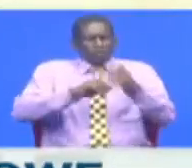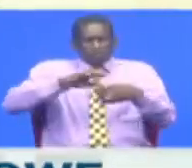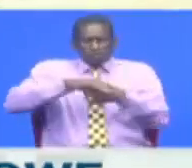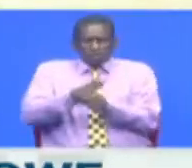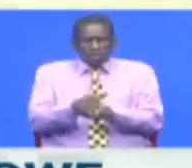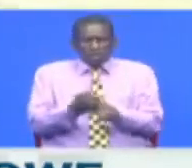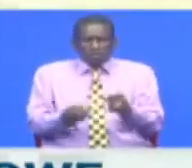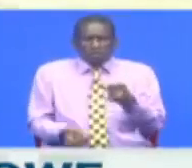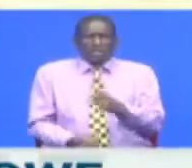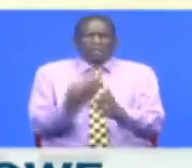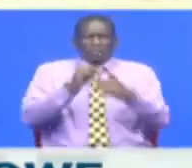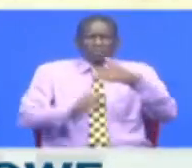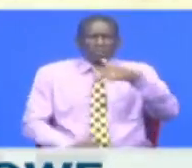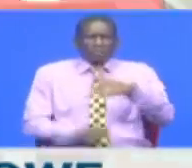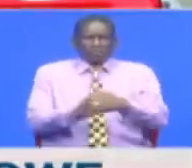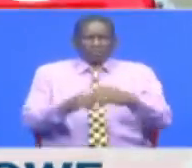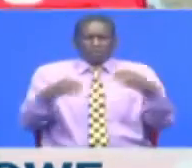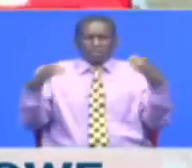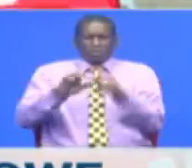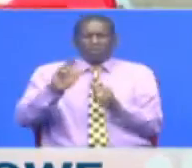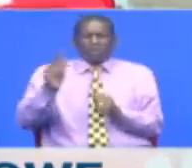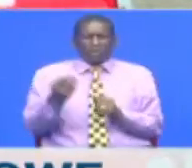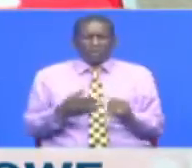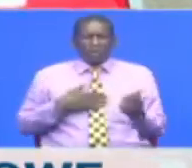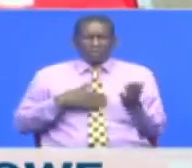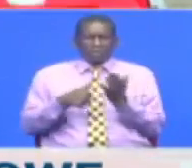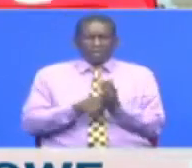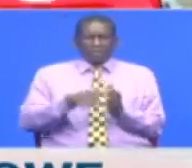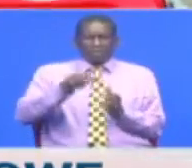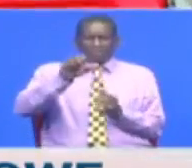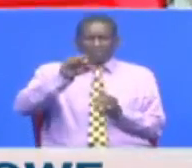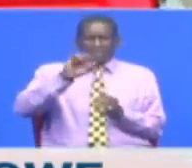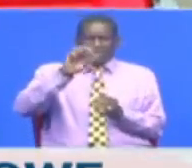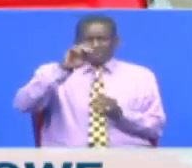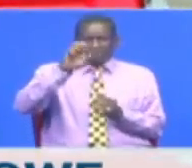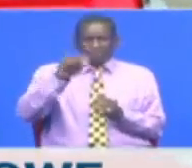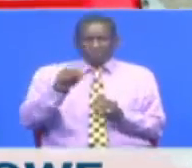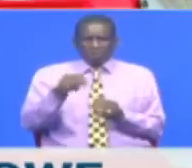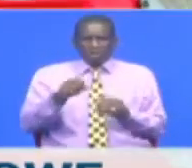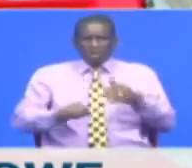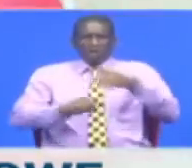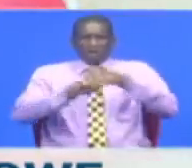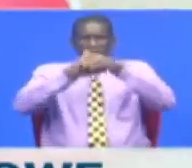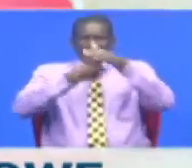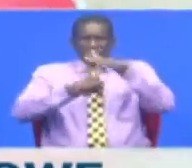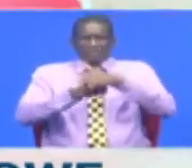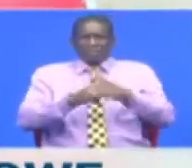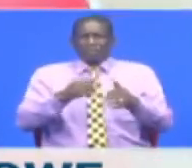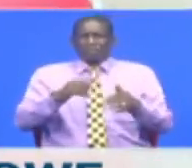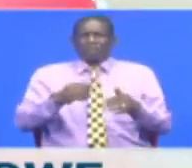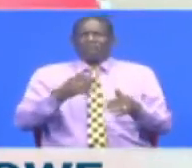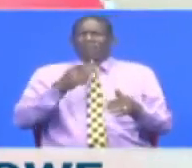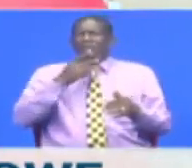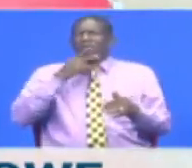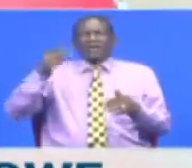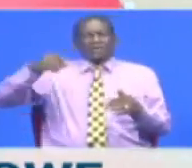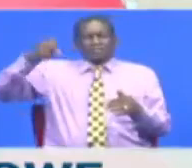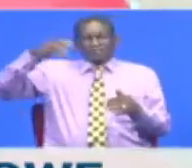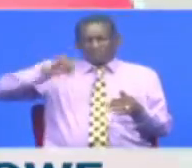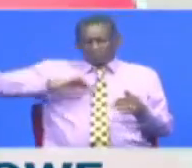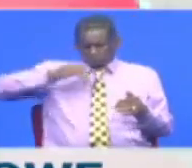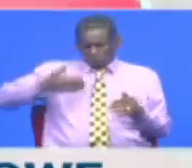kujitokeza kuweza kusupport timu za nyumbani. Kwa majina naitwa Simon Misango, shabiki sugu wa Harambee Starlets. Ni furaha